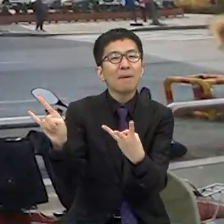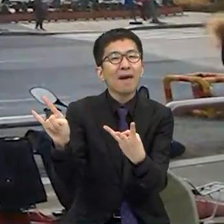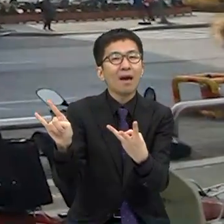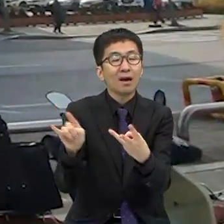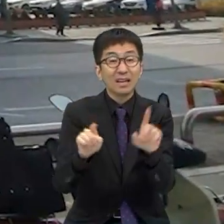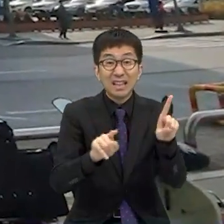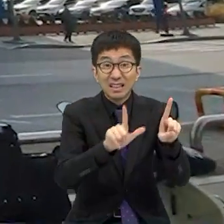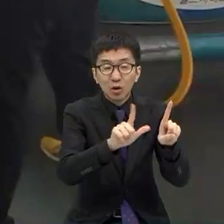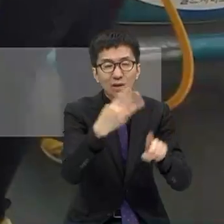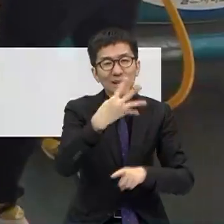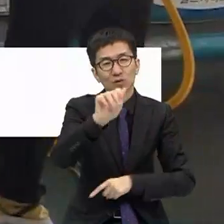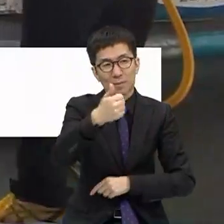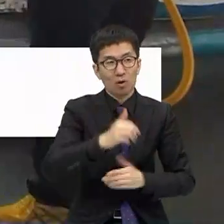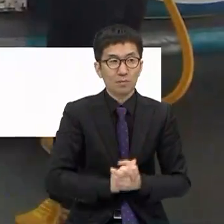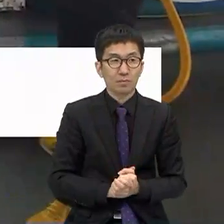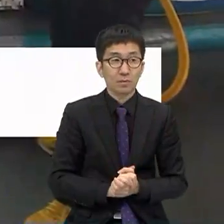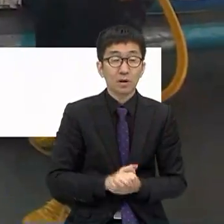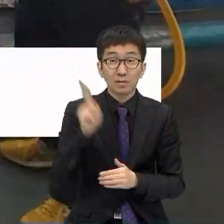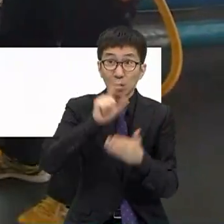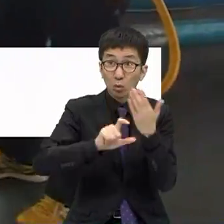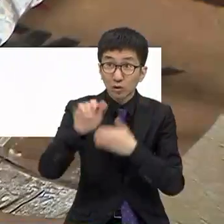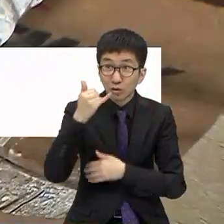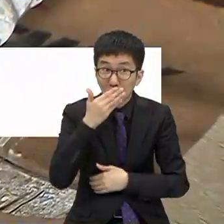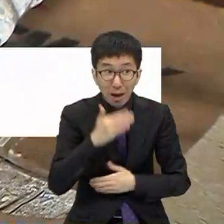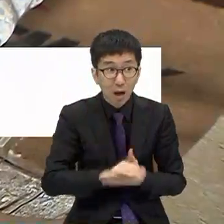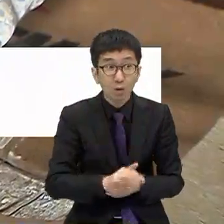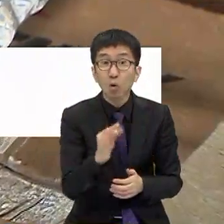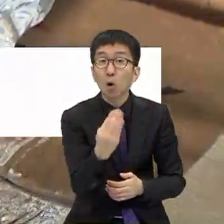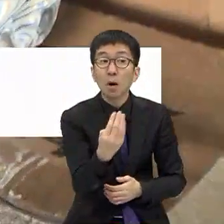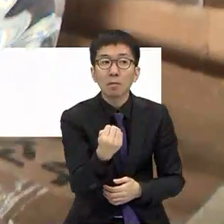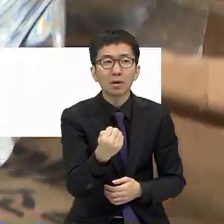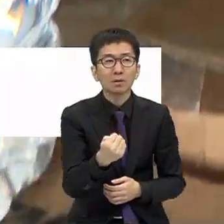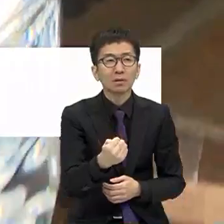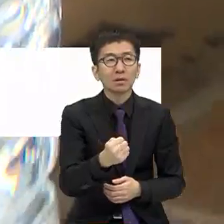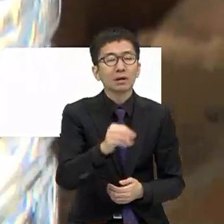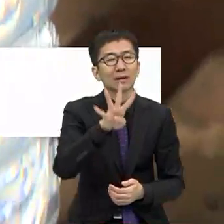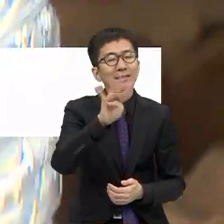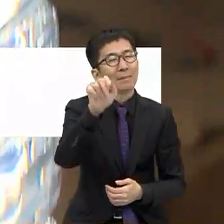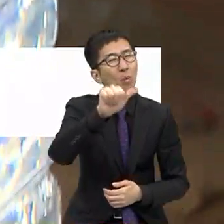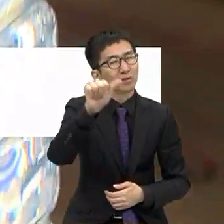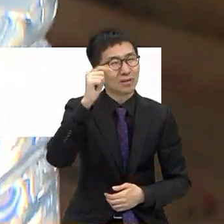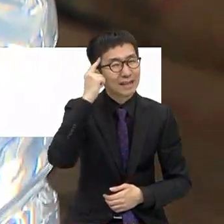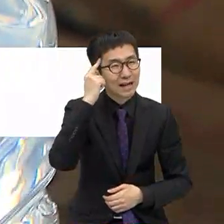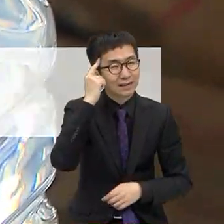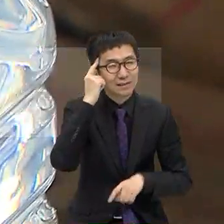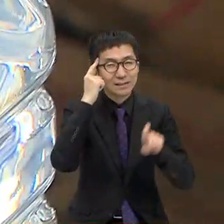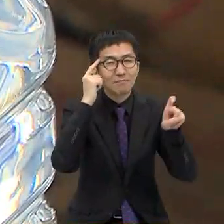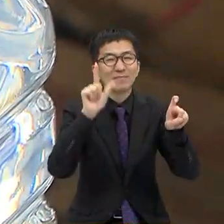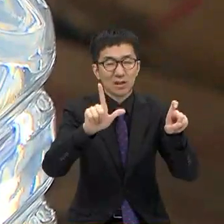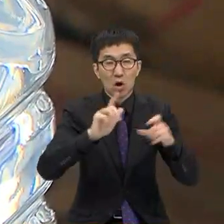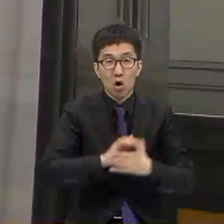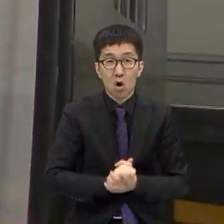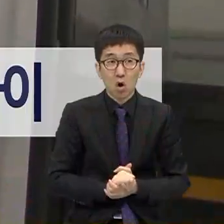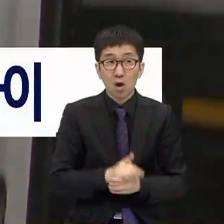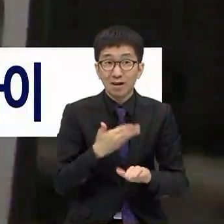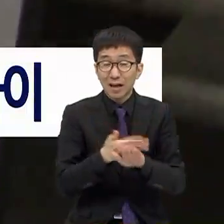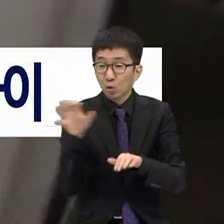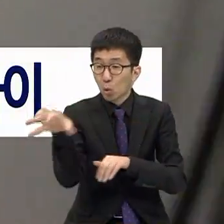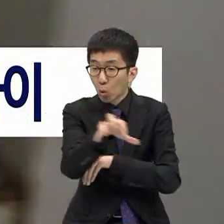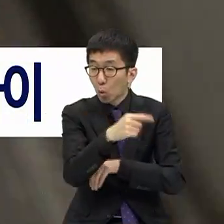책정했습니다. 내일 오전에 한번 전화 주실래? 얼마예요? 책정은 45,000원에 팔려고 10m에. 서너 군데 주유소를